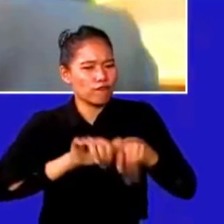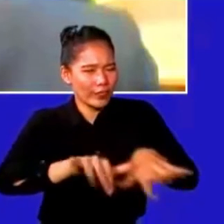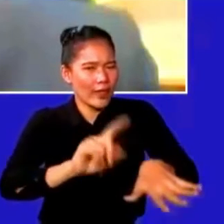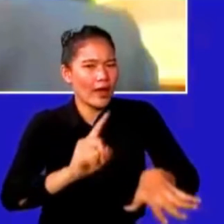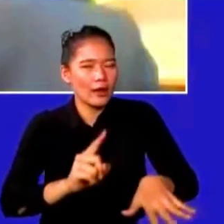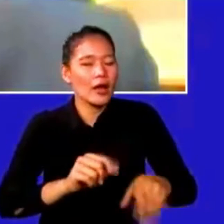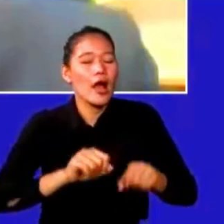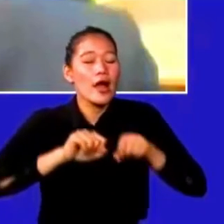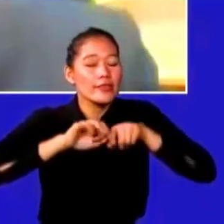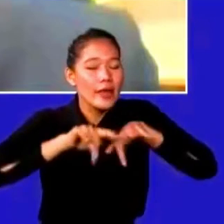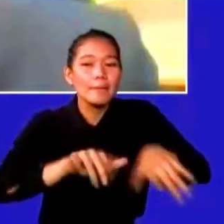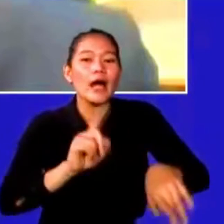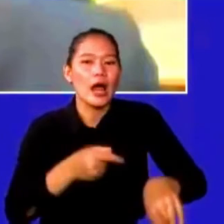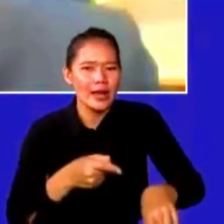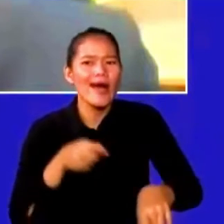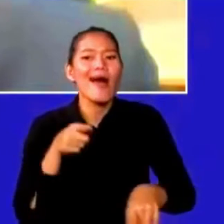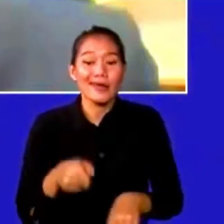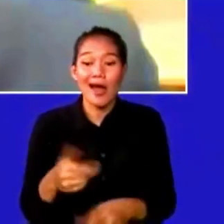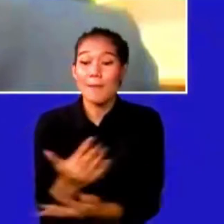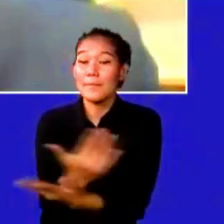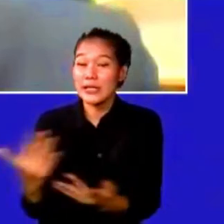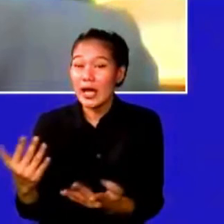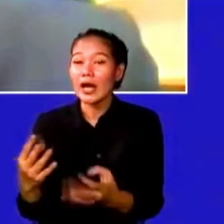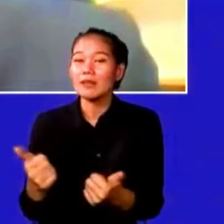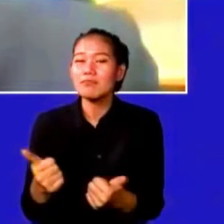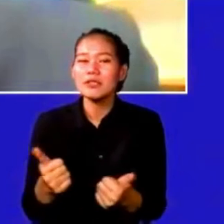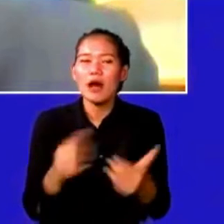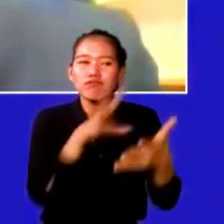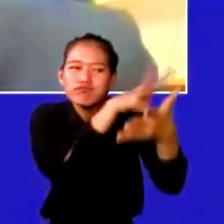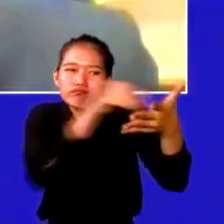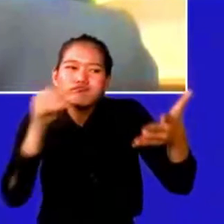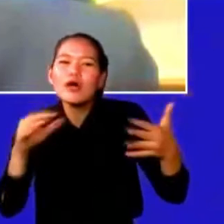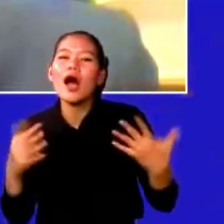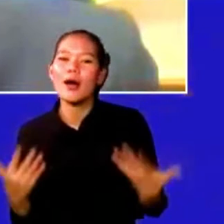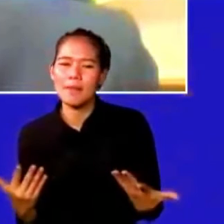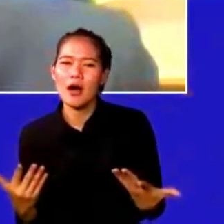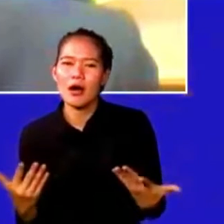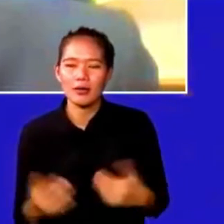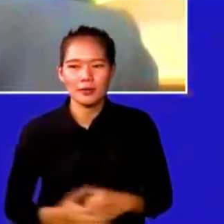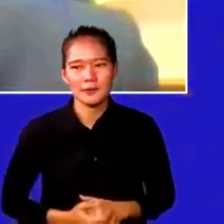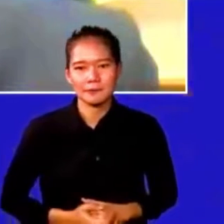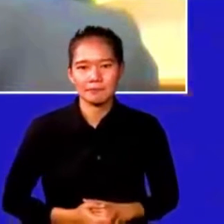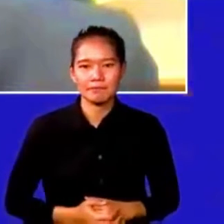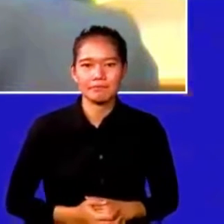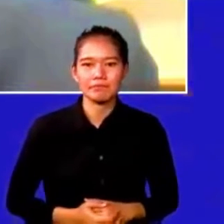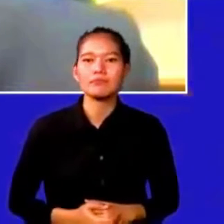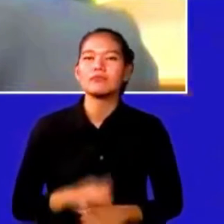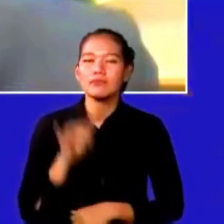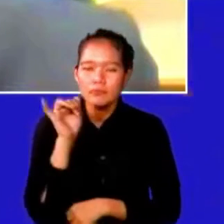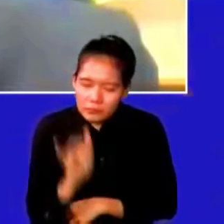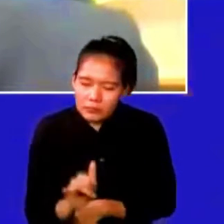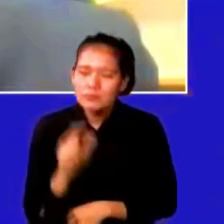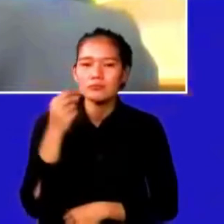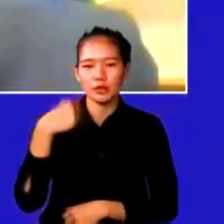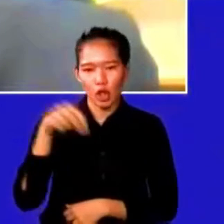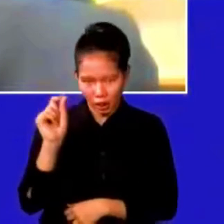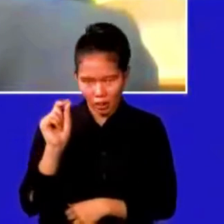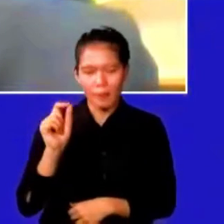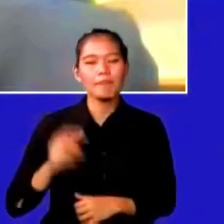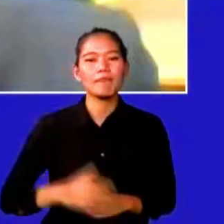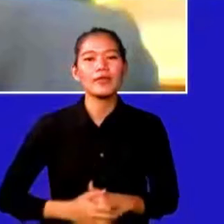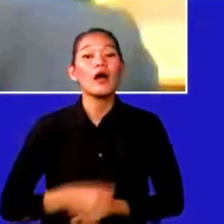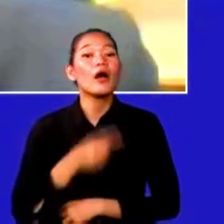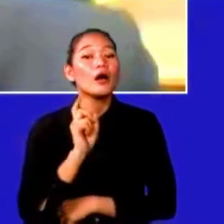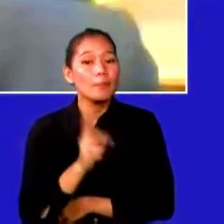apa yang kiranya bisa umat Islam petik dari pelajaran tersebut dan apa yang dilakukan Rasul ketika itu betul Yan